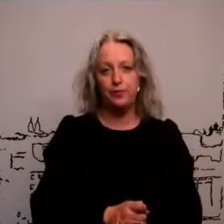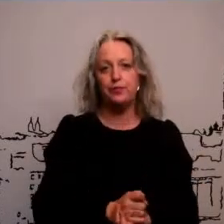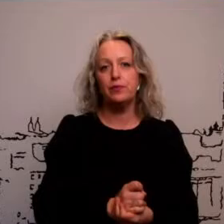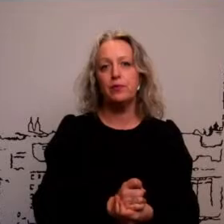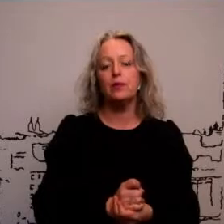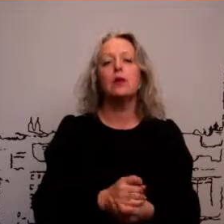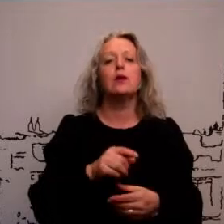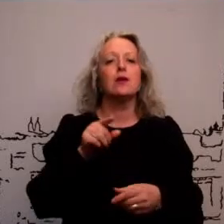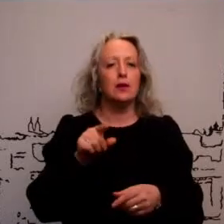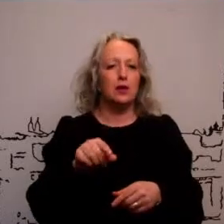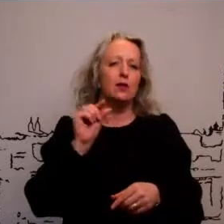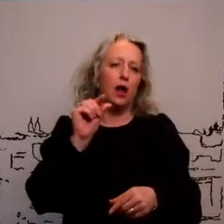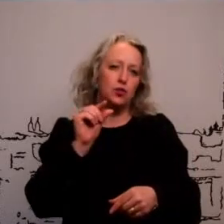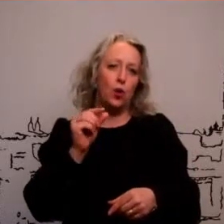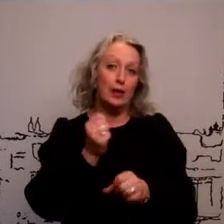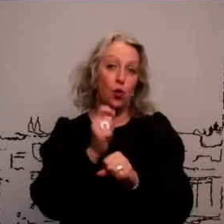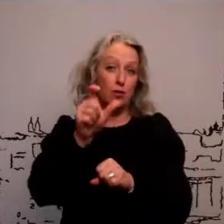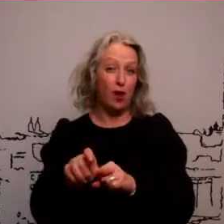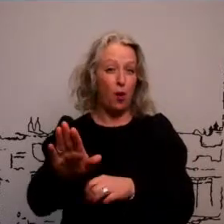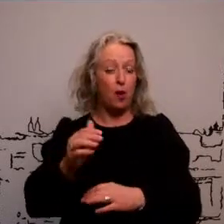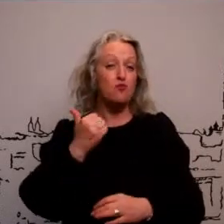see mõnevõrra on töötajale mugav, aga